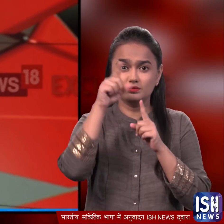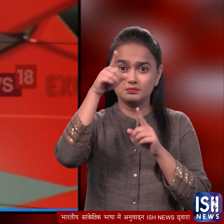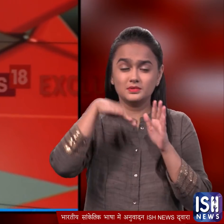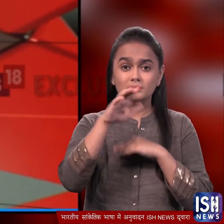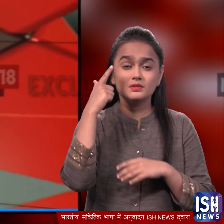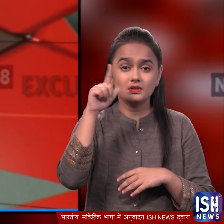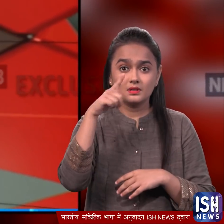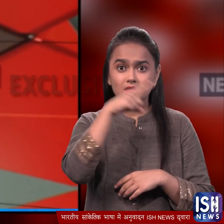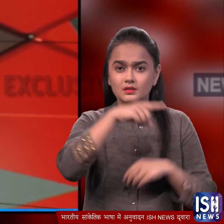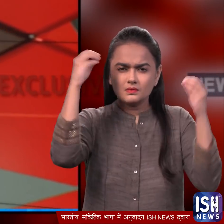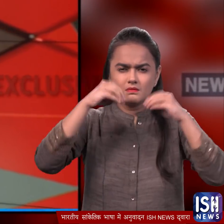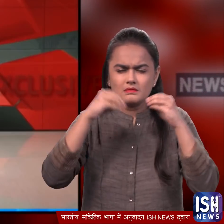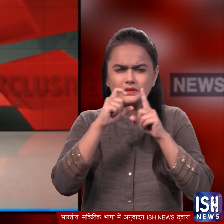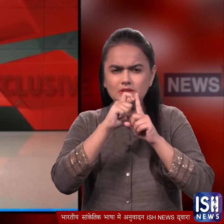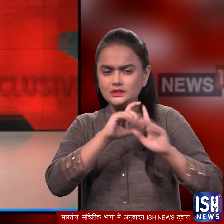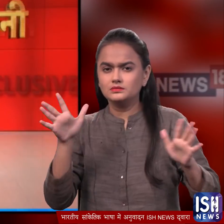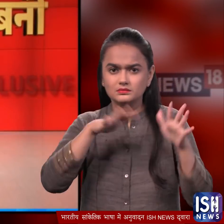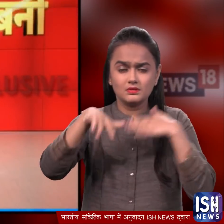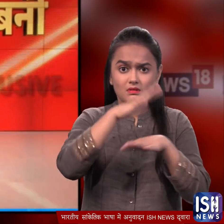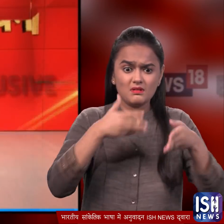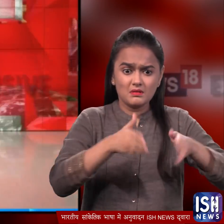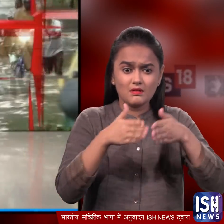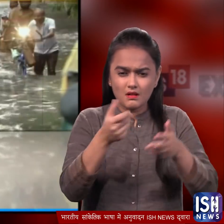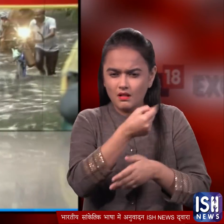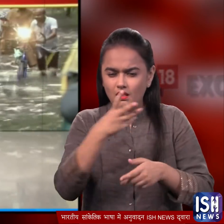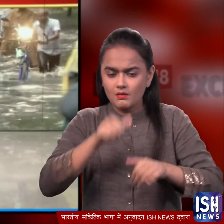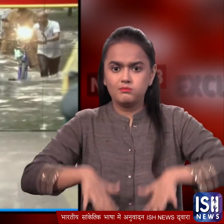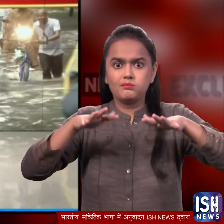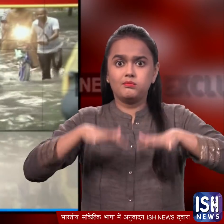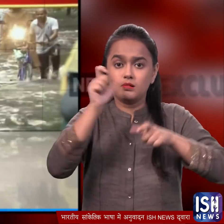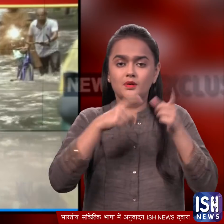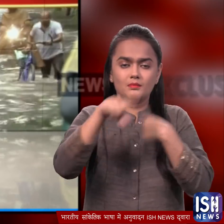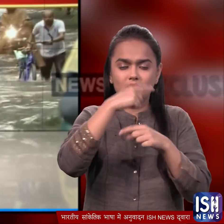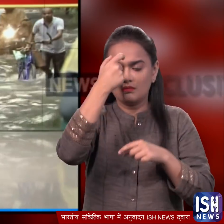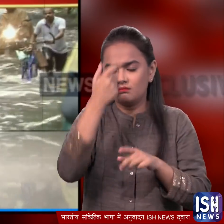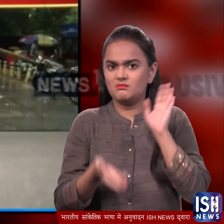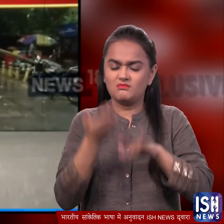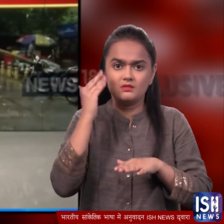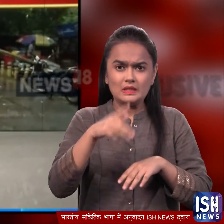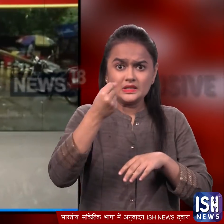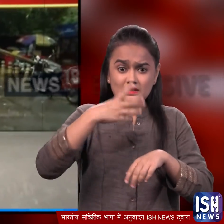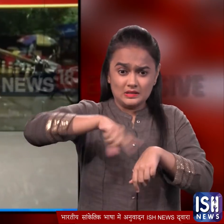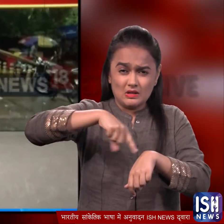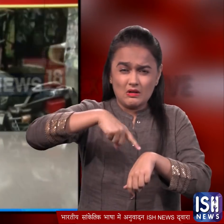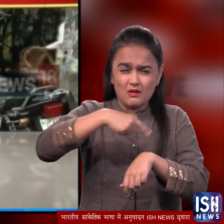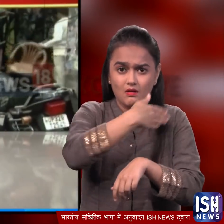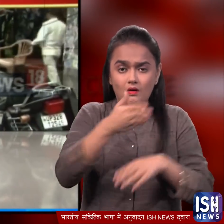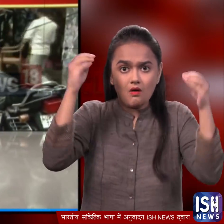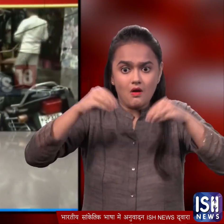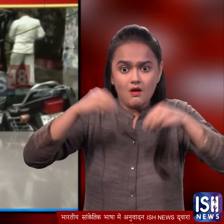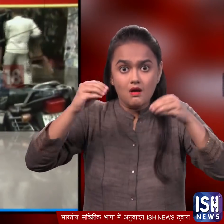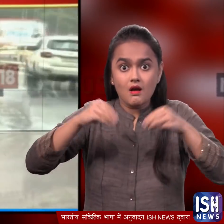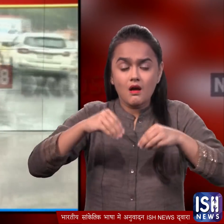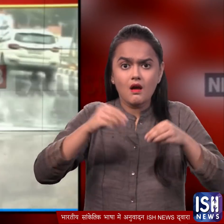प्रदेश की राजधानी लखनऊ में भारी बारिश की वजह से कई इलाकों में पानी भर गया है, जिससे लोगों की मुश्किलें बढ़ गई हैं। वहां पिछले कई घंटों से लगातार हुई बारिश